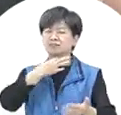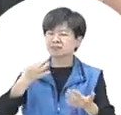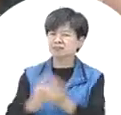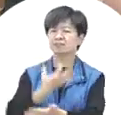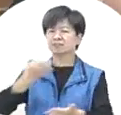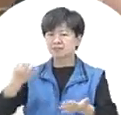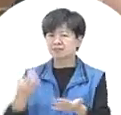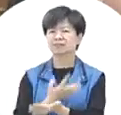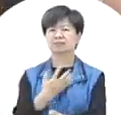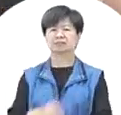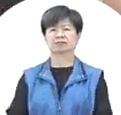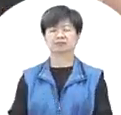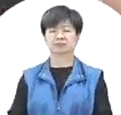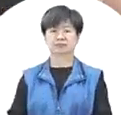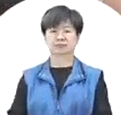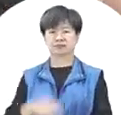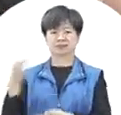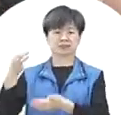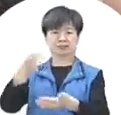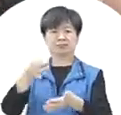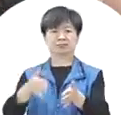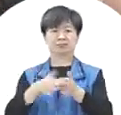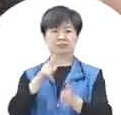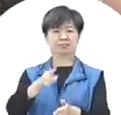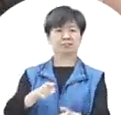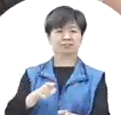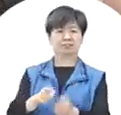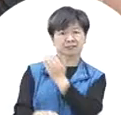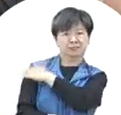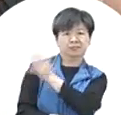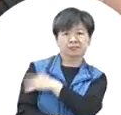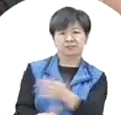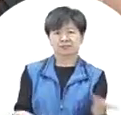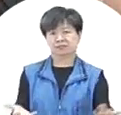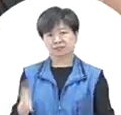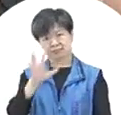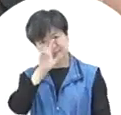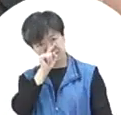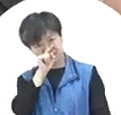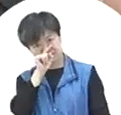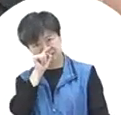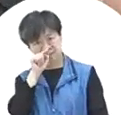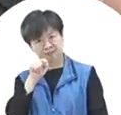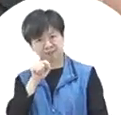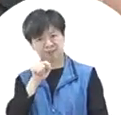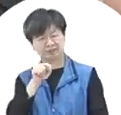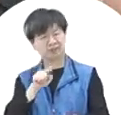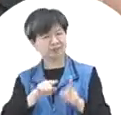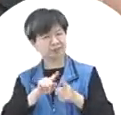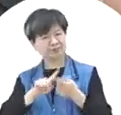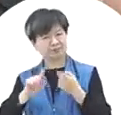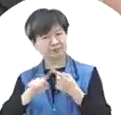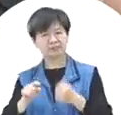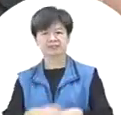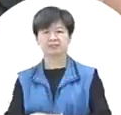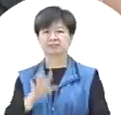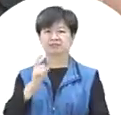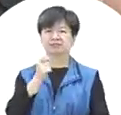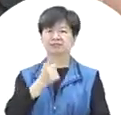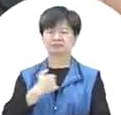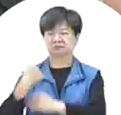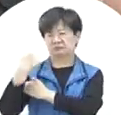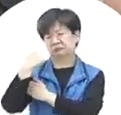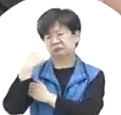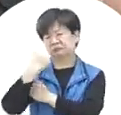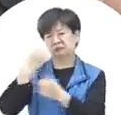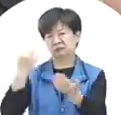们真的很 重视这个案子。结果人家给你钱，你还不要，这个实在有一点哈。 对，因为我们会全面。 有一点点不够努力了